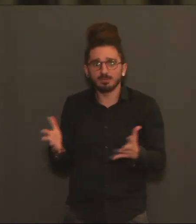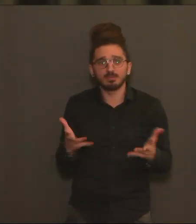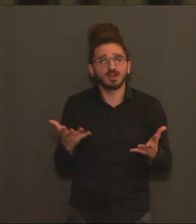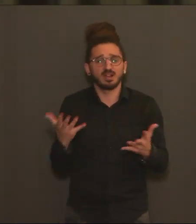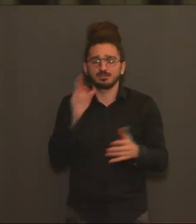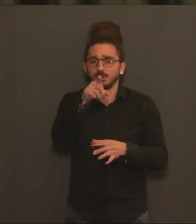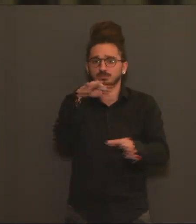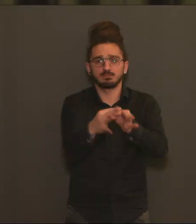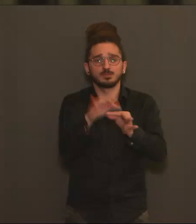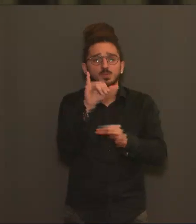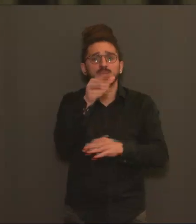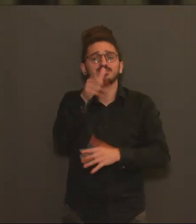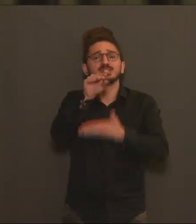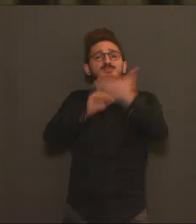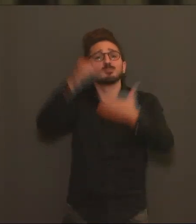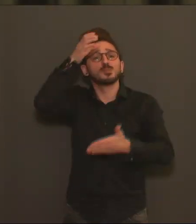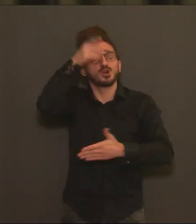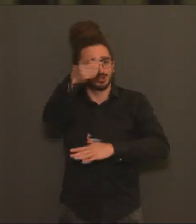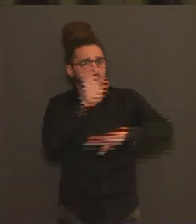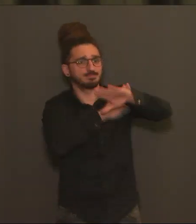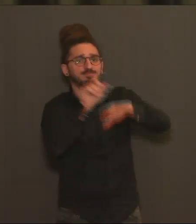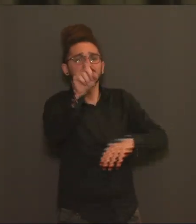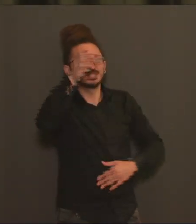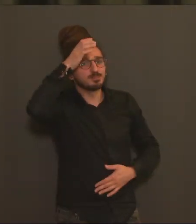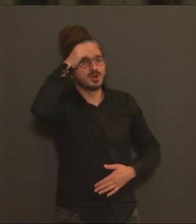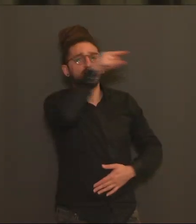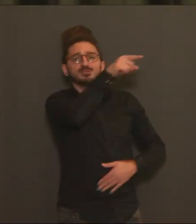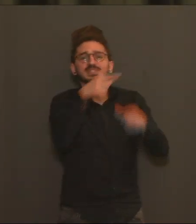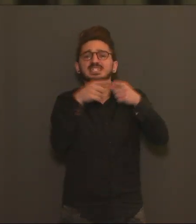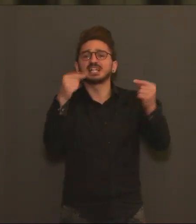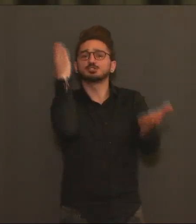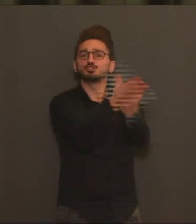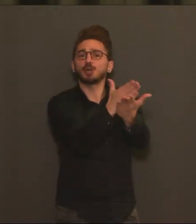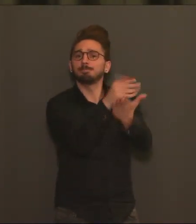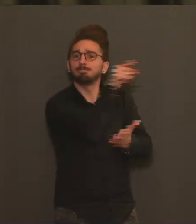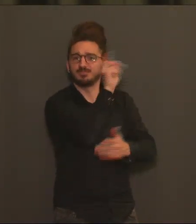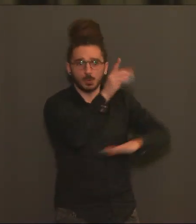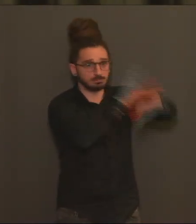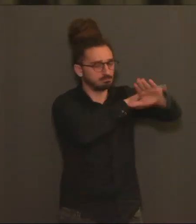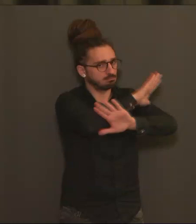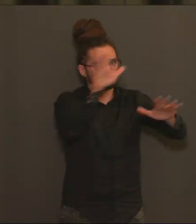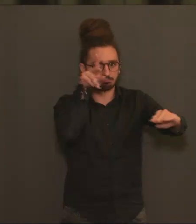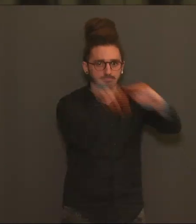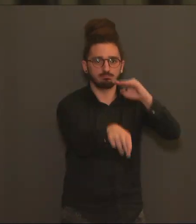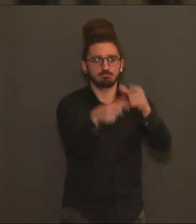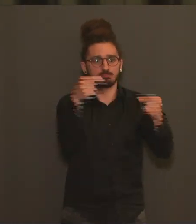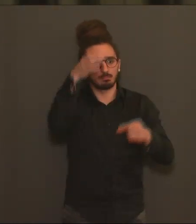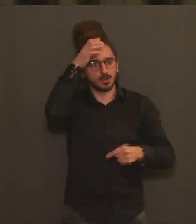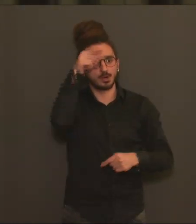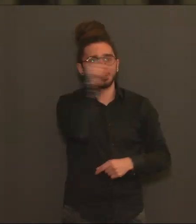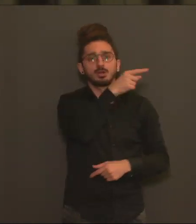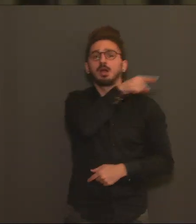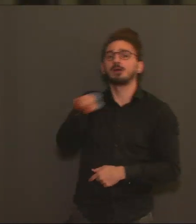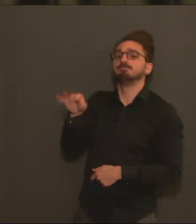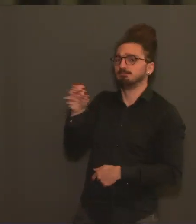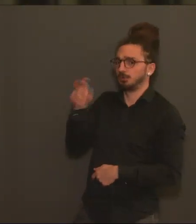De cette façon, toute transaction frauduleuse éventuelle pourrait être bloquée. Si vous avez communiqué un mot de passe que vous utilisez